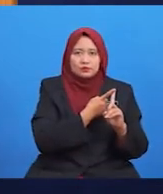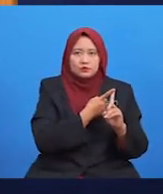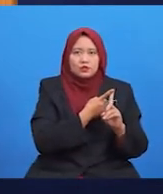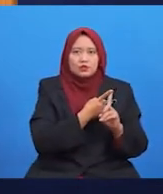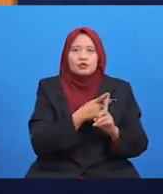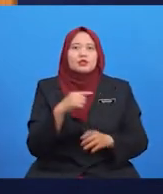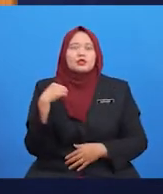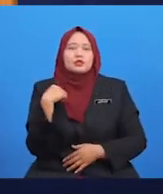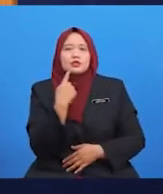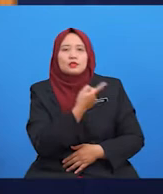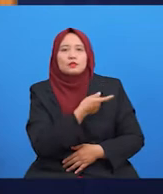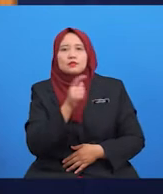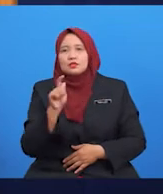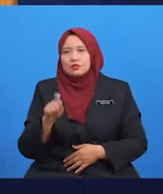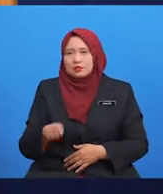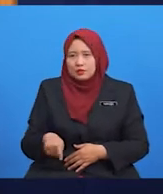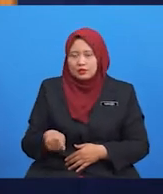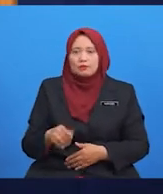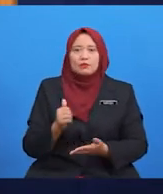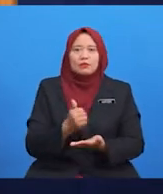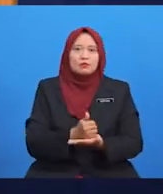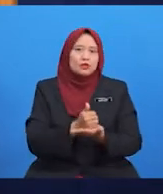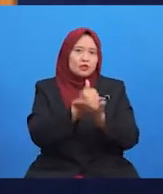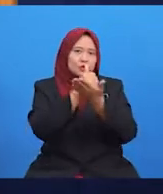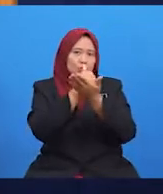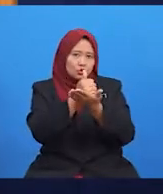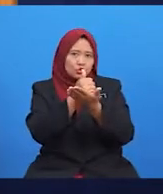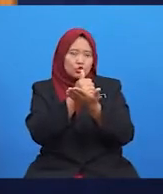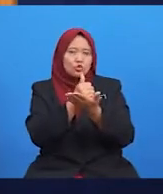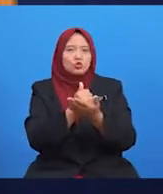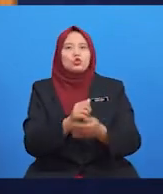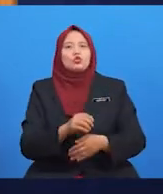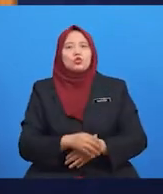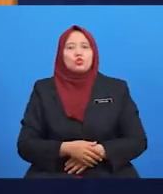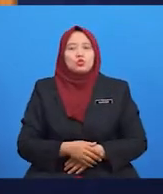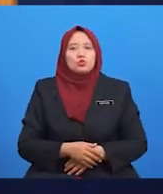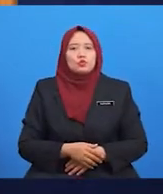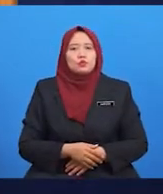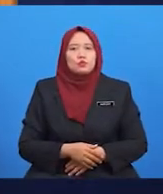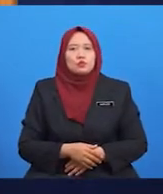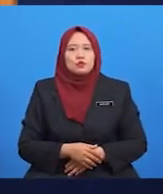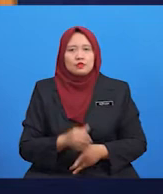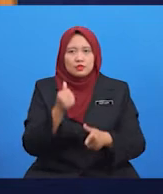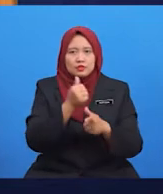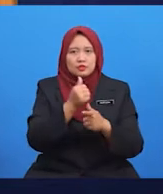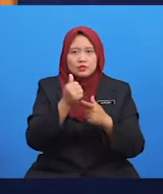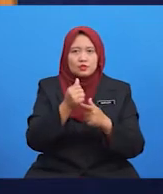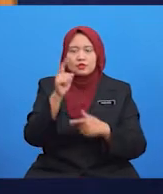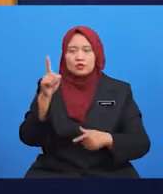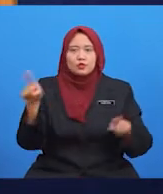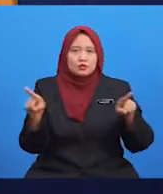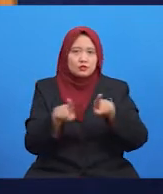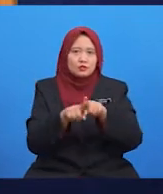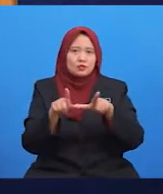pertama, kita mestilah saling membantu antara satu sama lain.